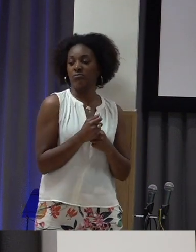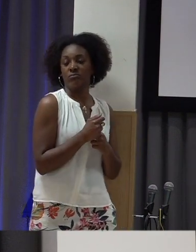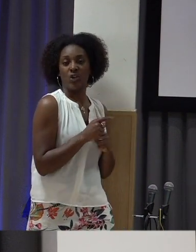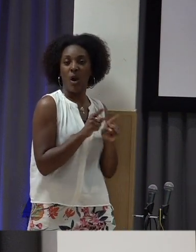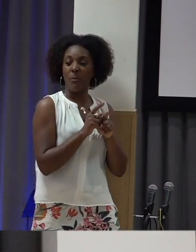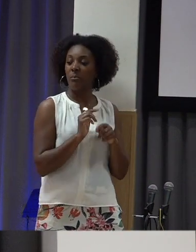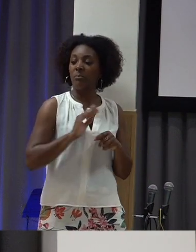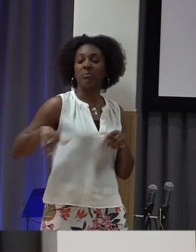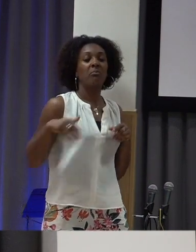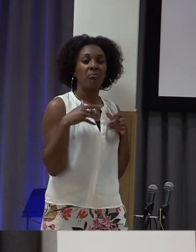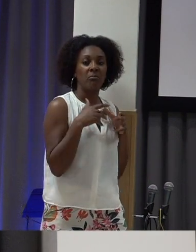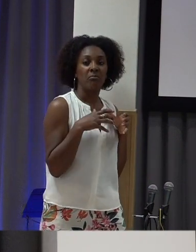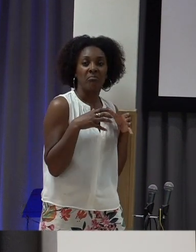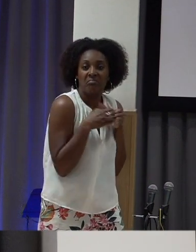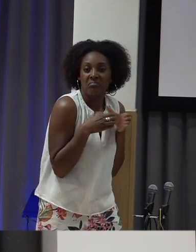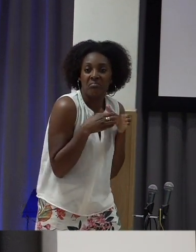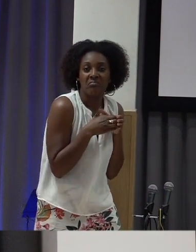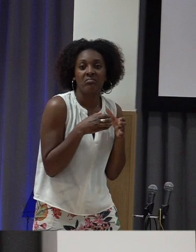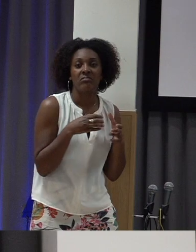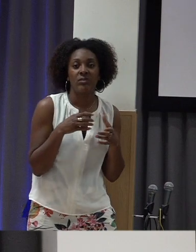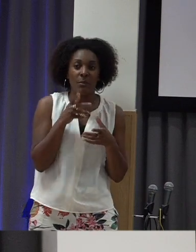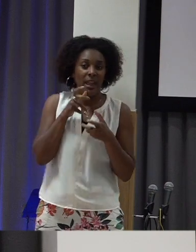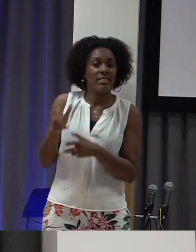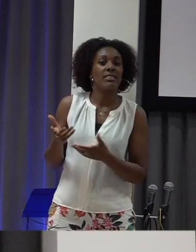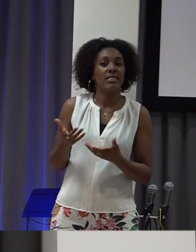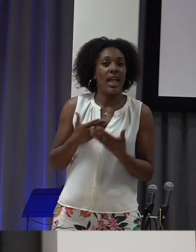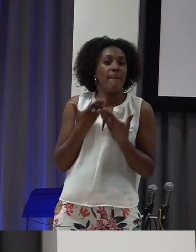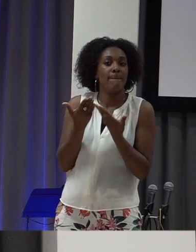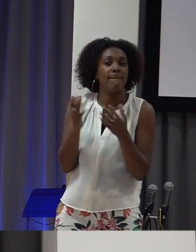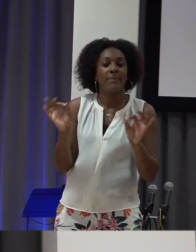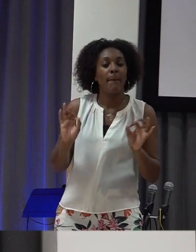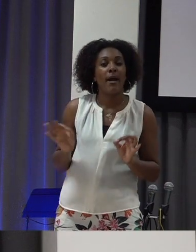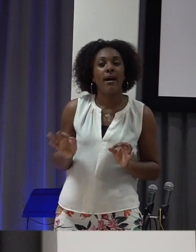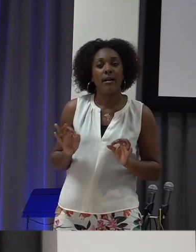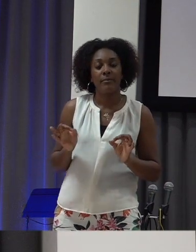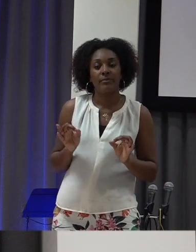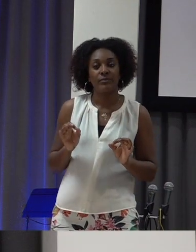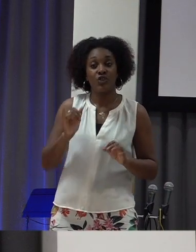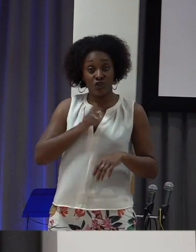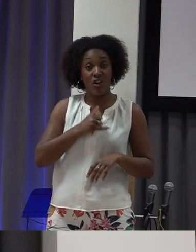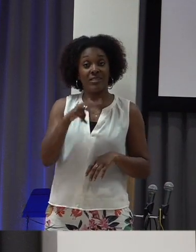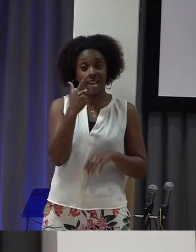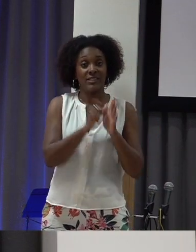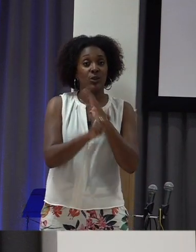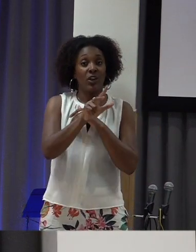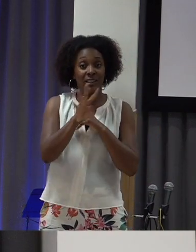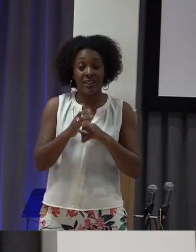aimons plus les uns les autres comme Jésus nous a aimés. C'est Jean 13, 34. Et dans ce